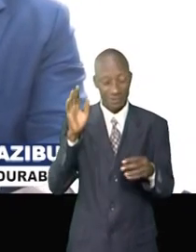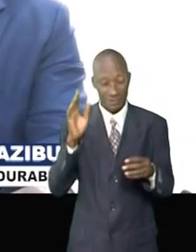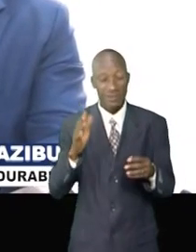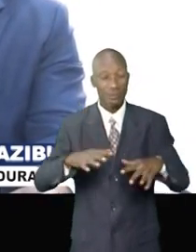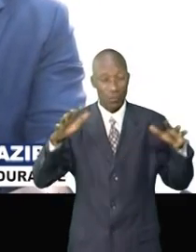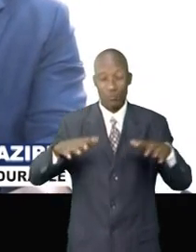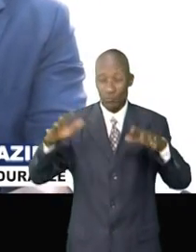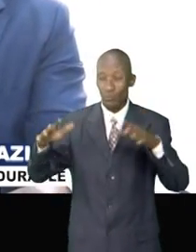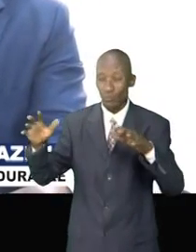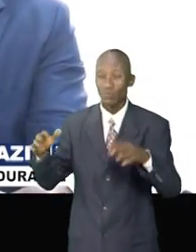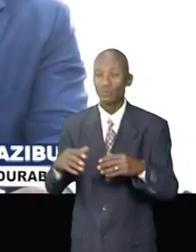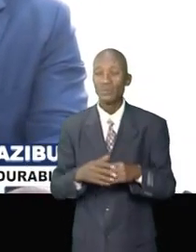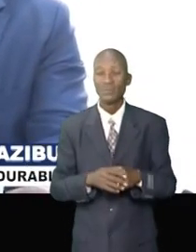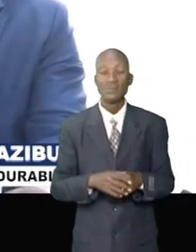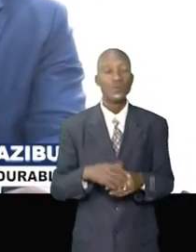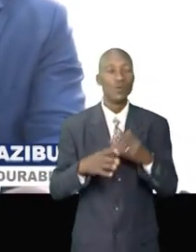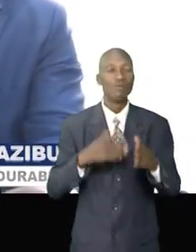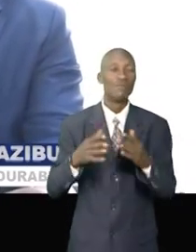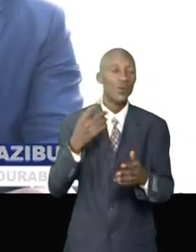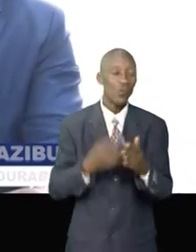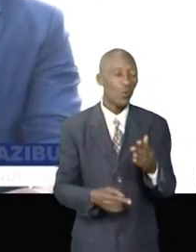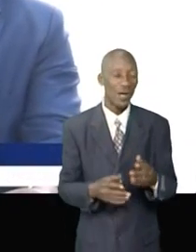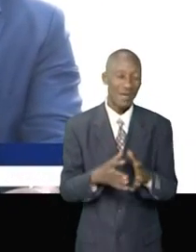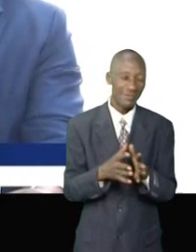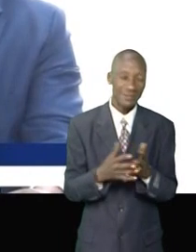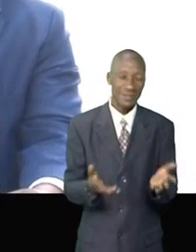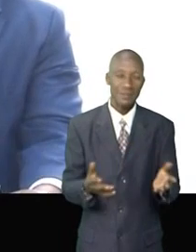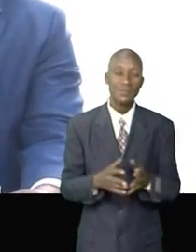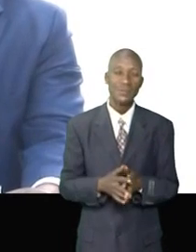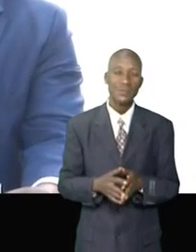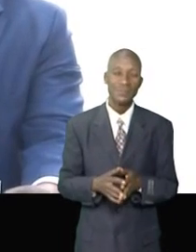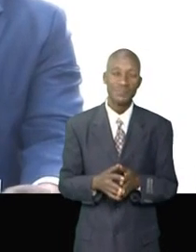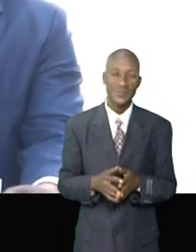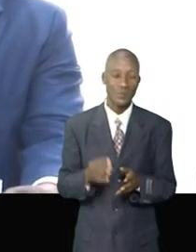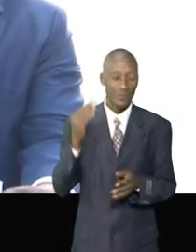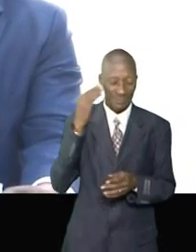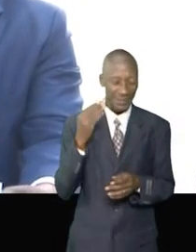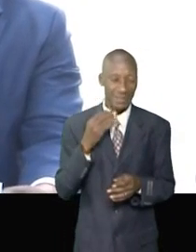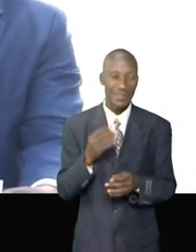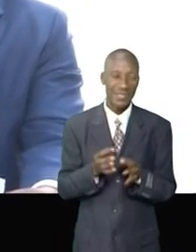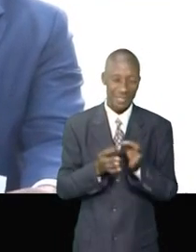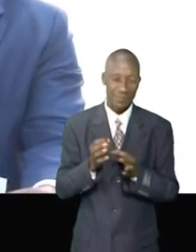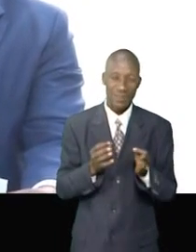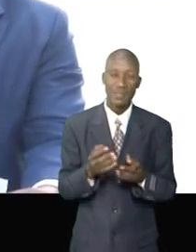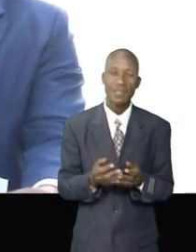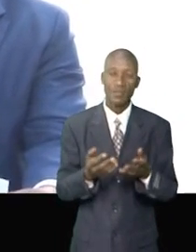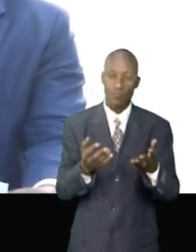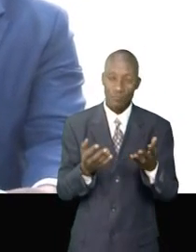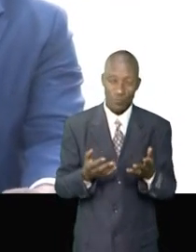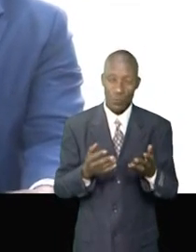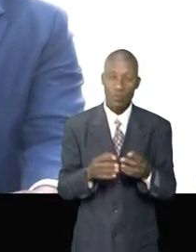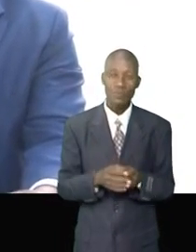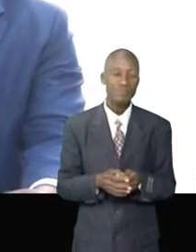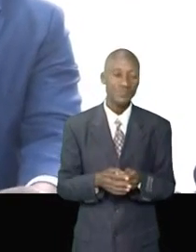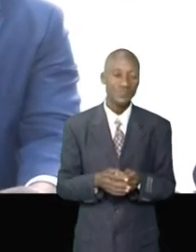mise en synergie des actions et des moyens et la contribution à une vision et à